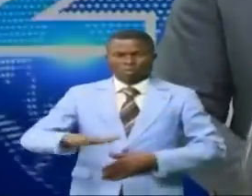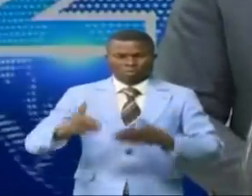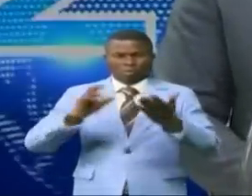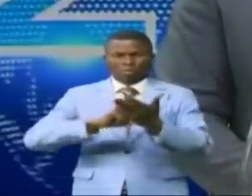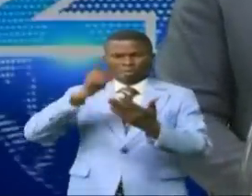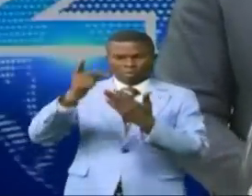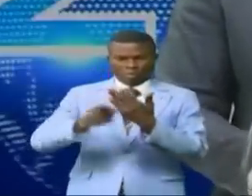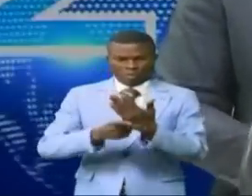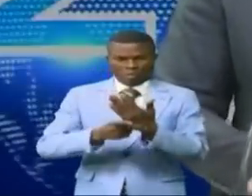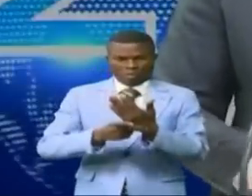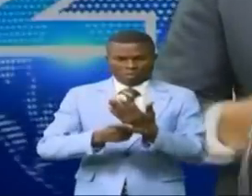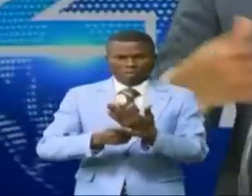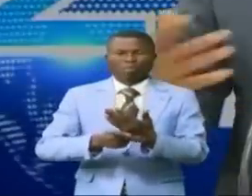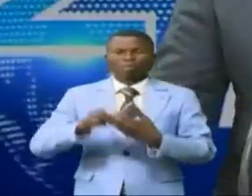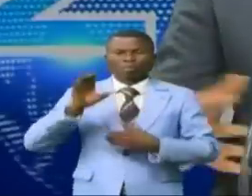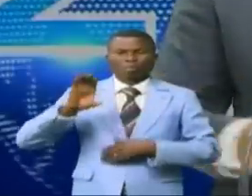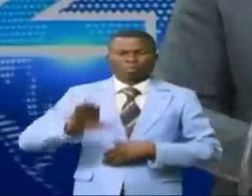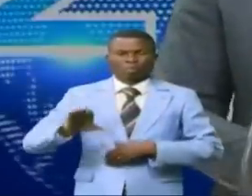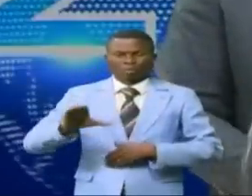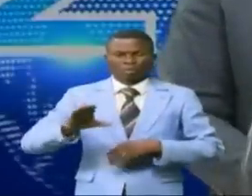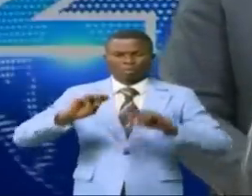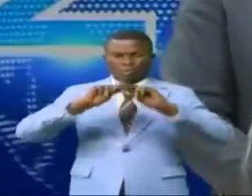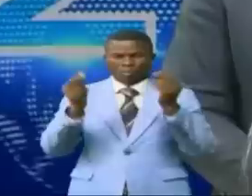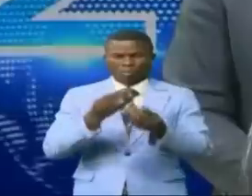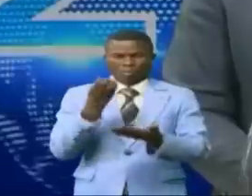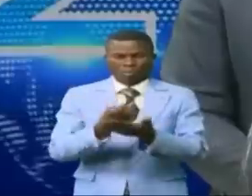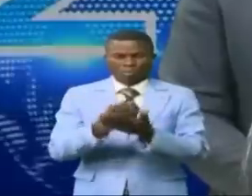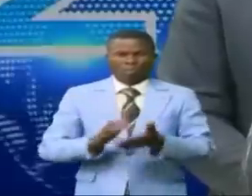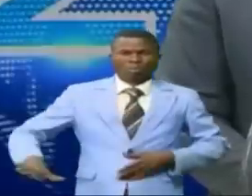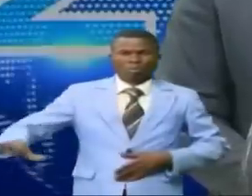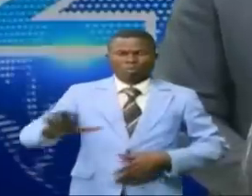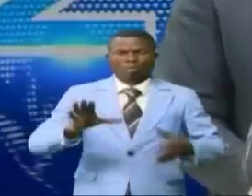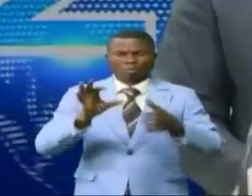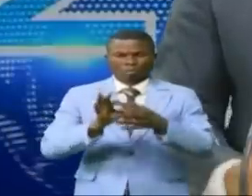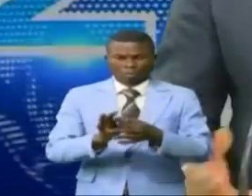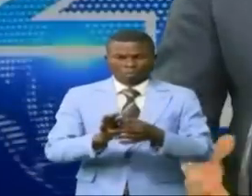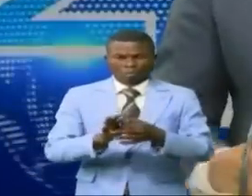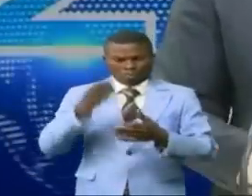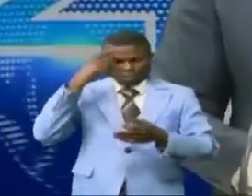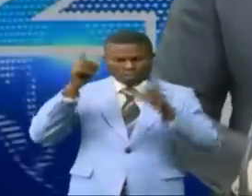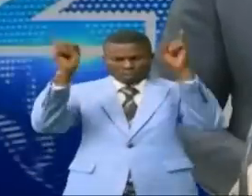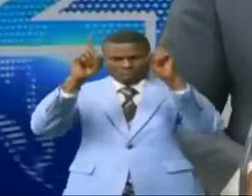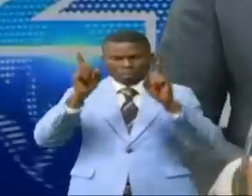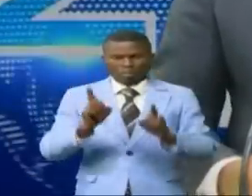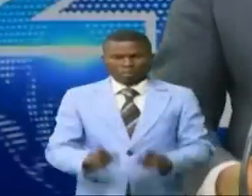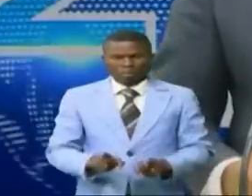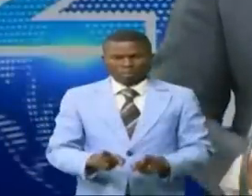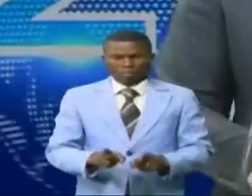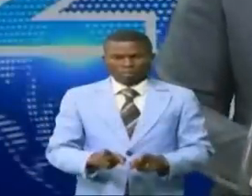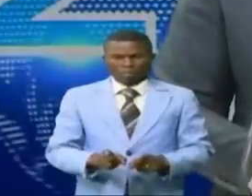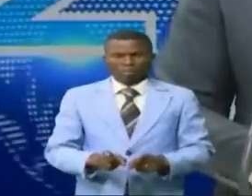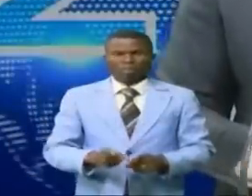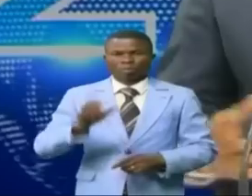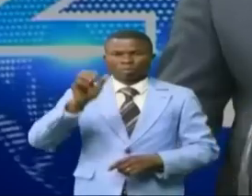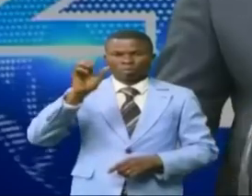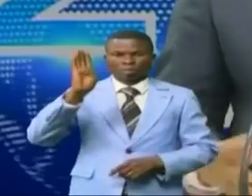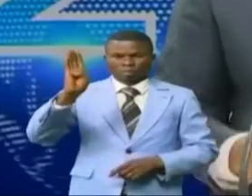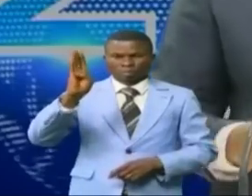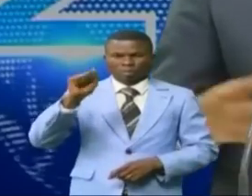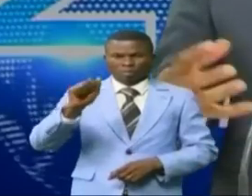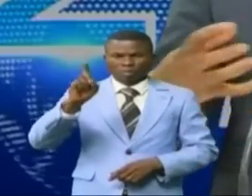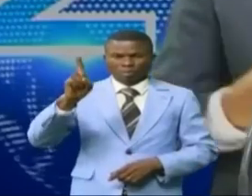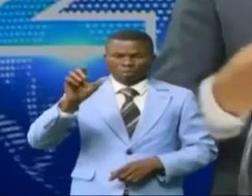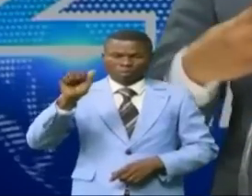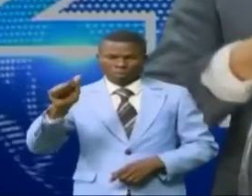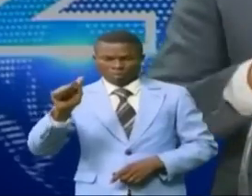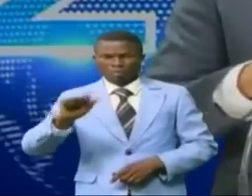projet, Afreximbank, la Commission économique des Nations Unies pour l'Afrique, Badea et d'autres,